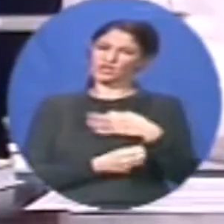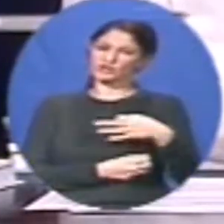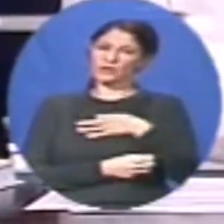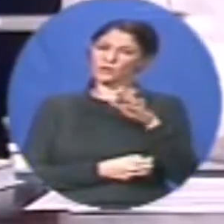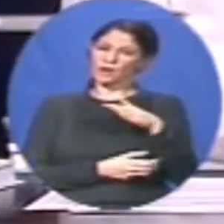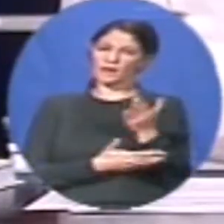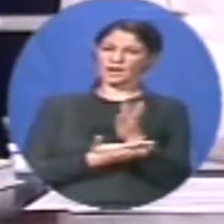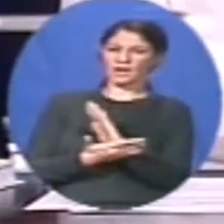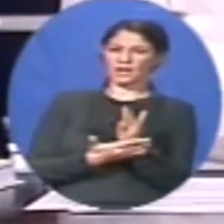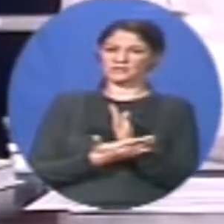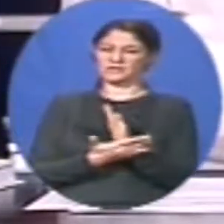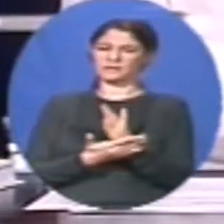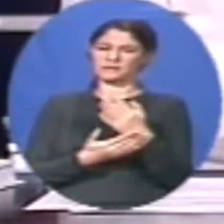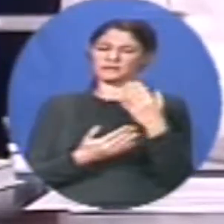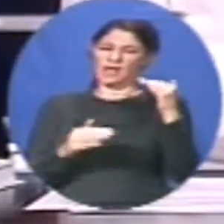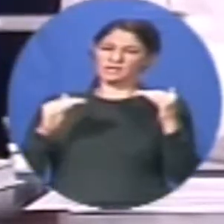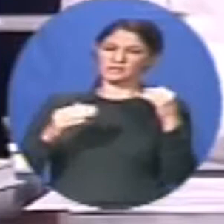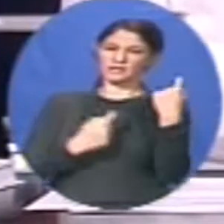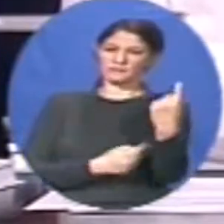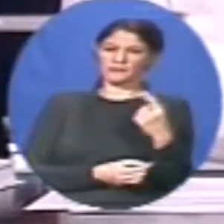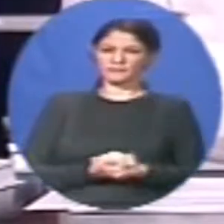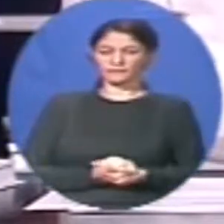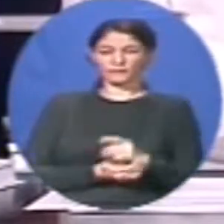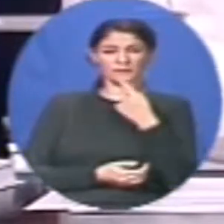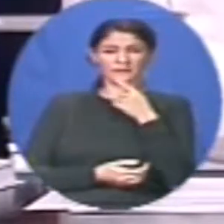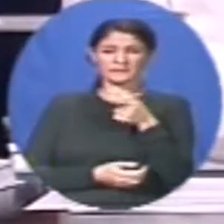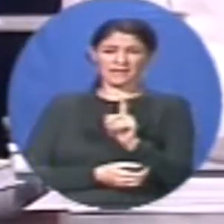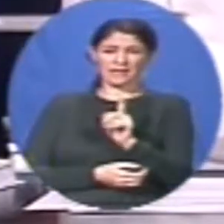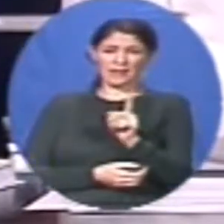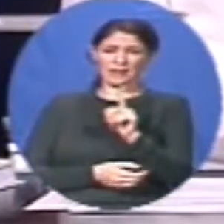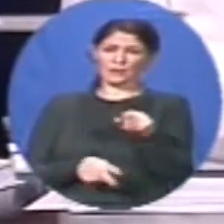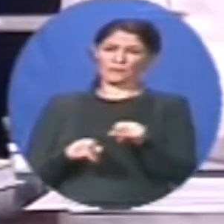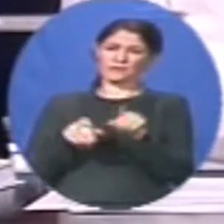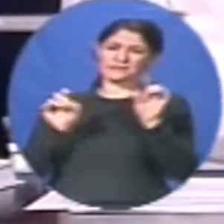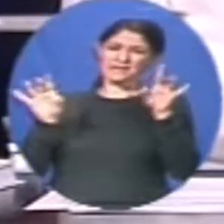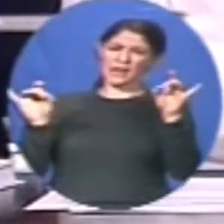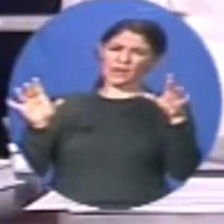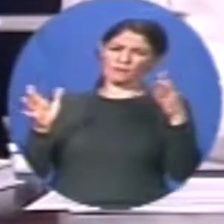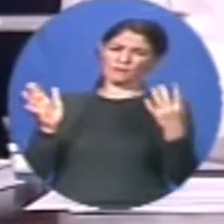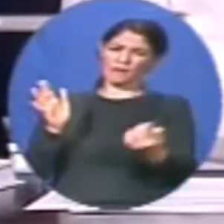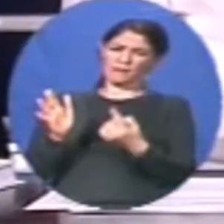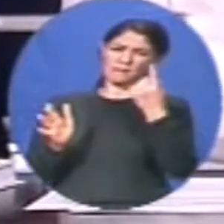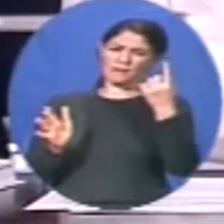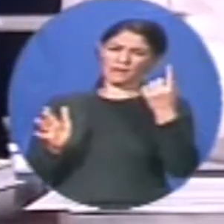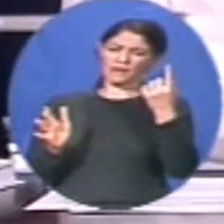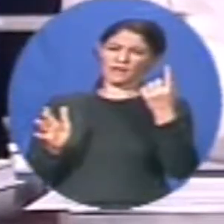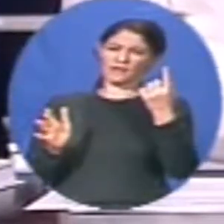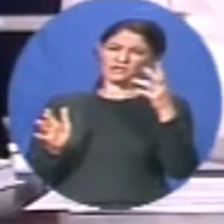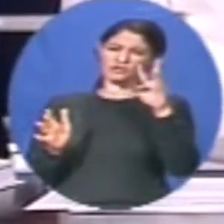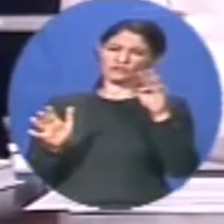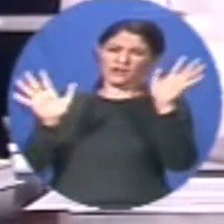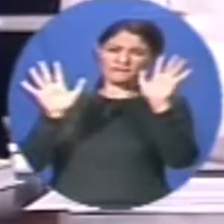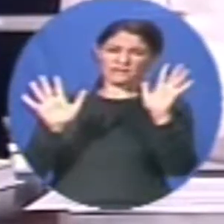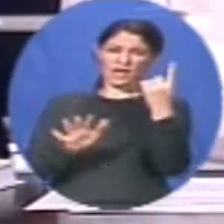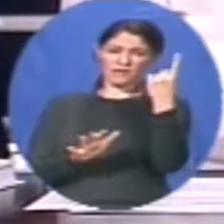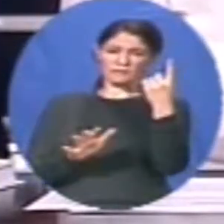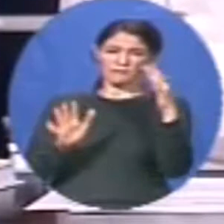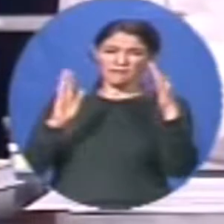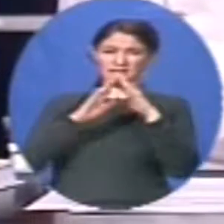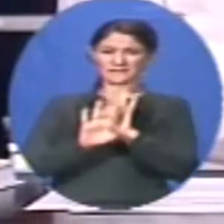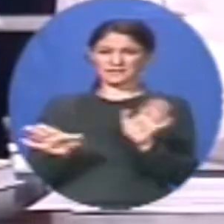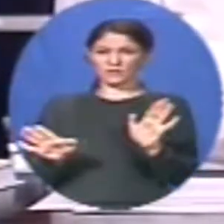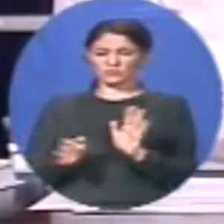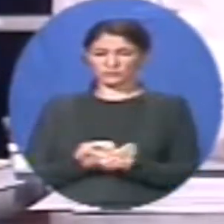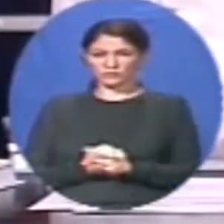כלומר, יש כבר טלוויזיה היום בכל חדר, זה כבר לא הסלון המשפחתי שכולם צופים בו ביחד בטלוויזיה, מחשבים, ההורים שבודקים את